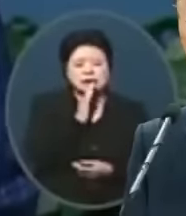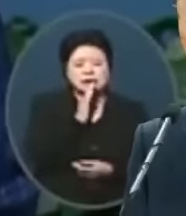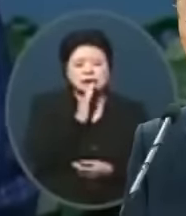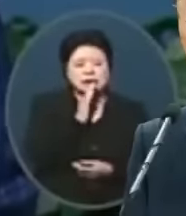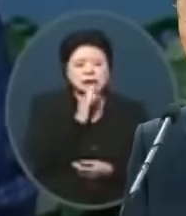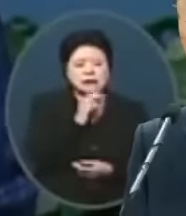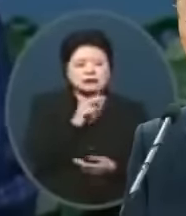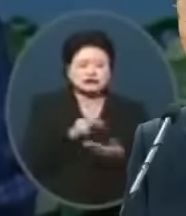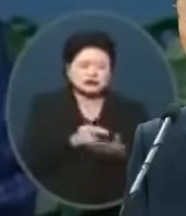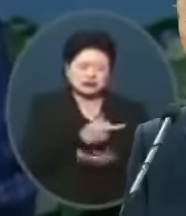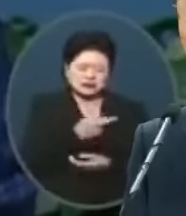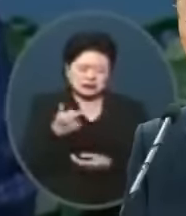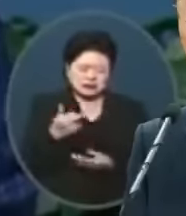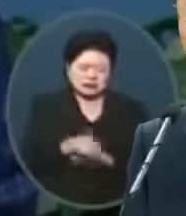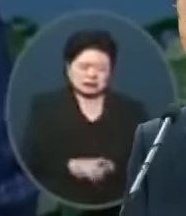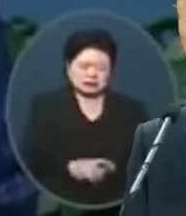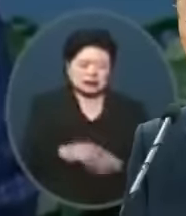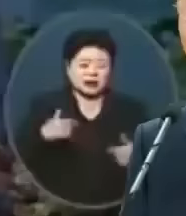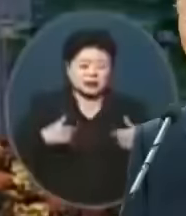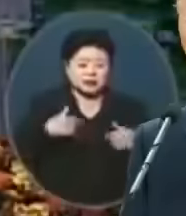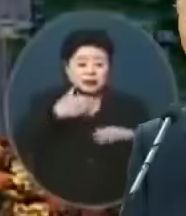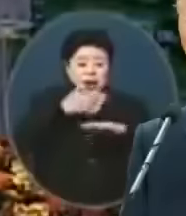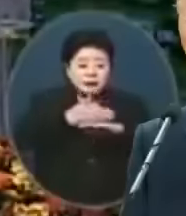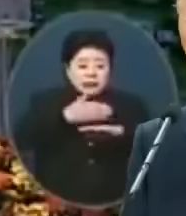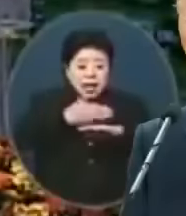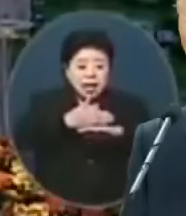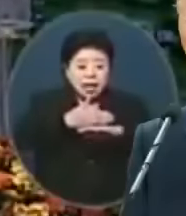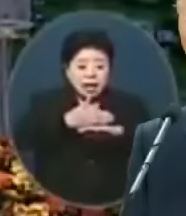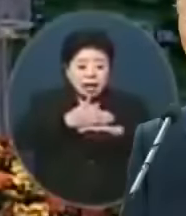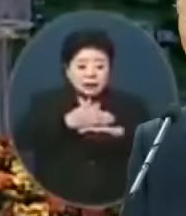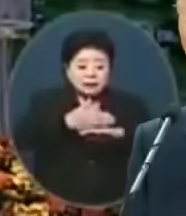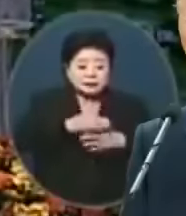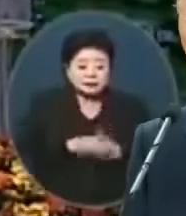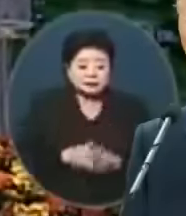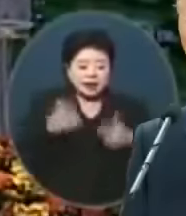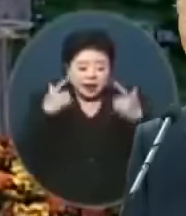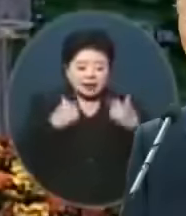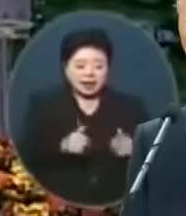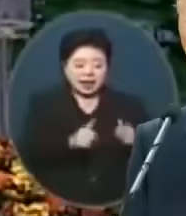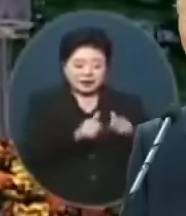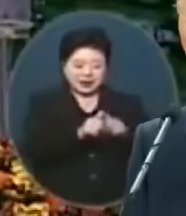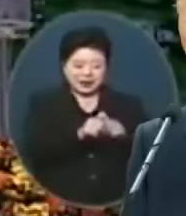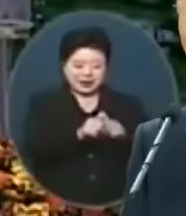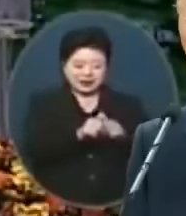큰일입니다. 기쁨과 감사는 항상 함께